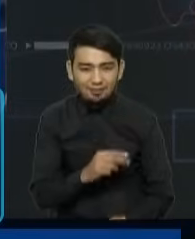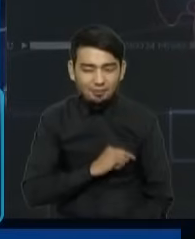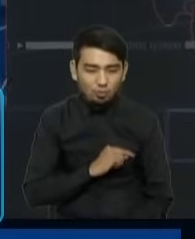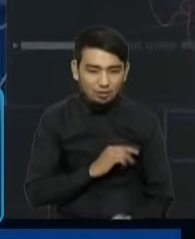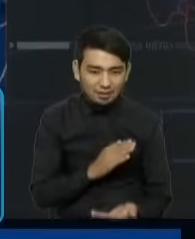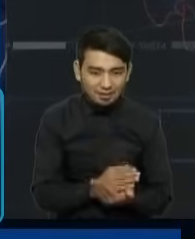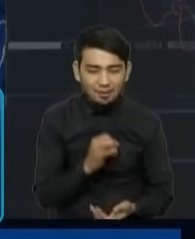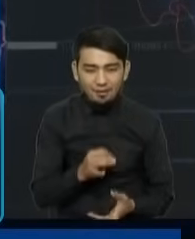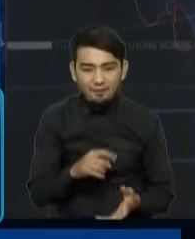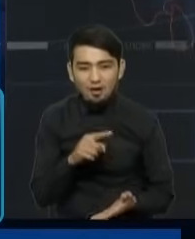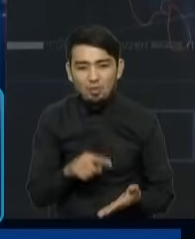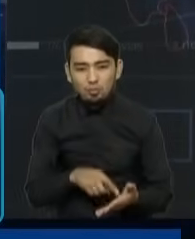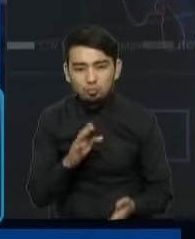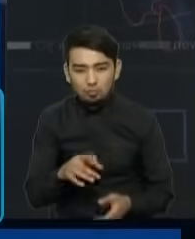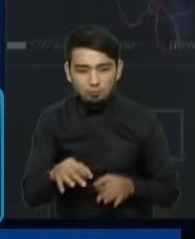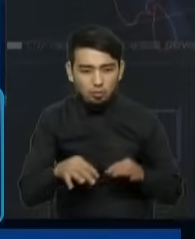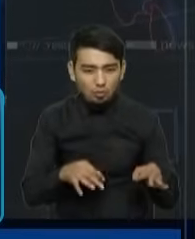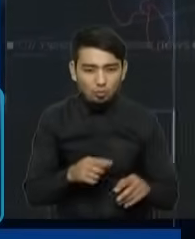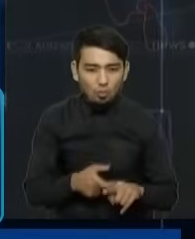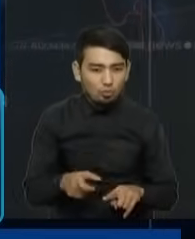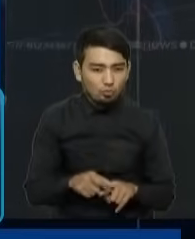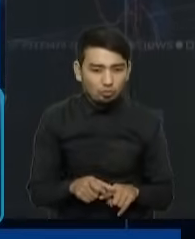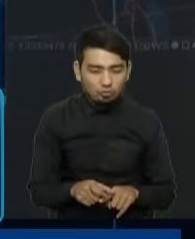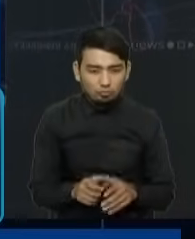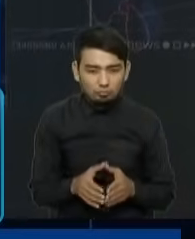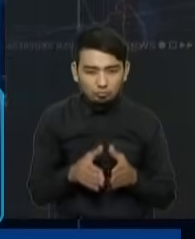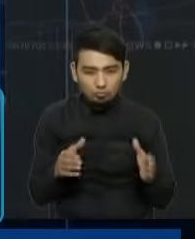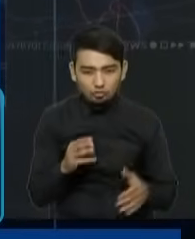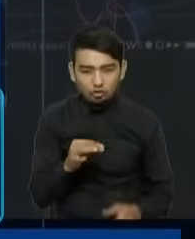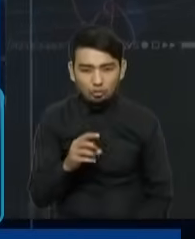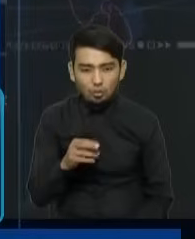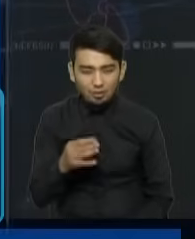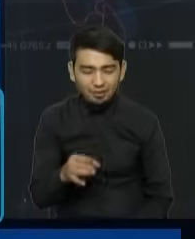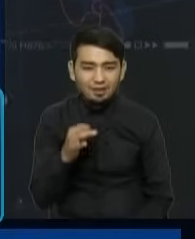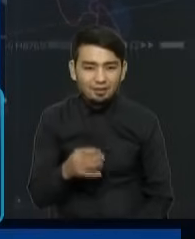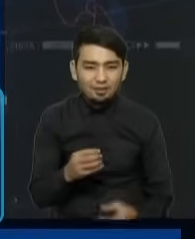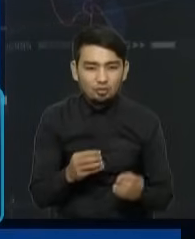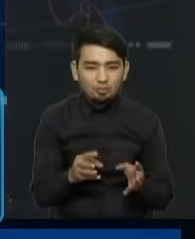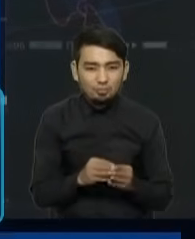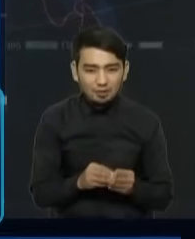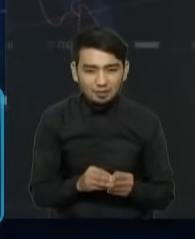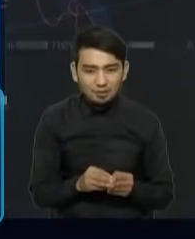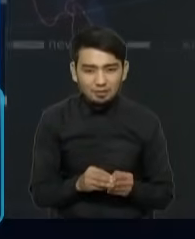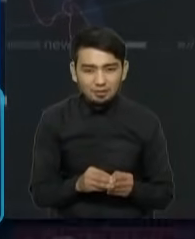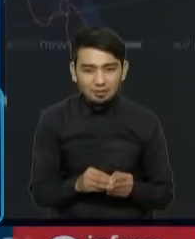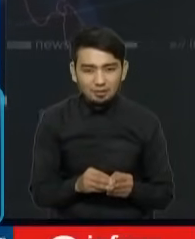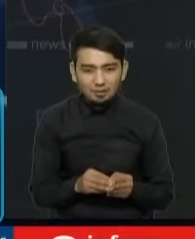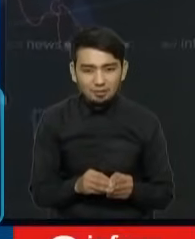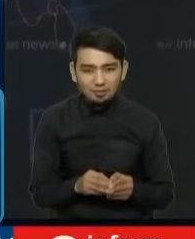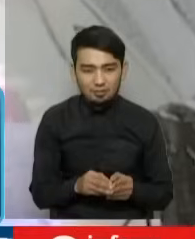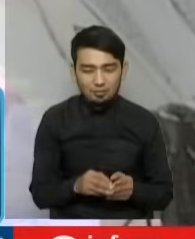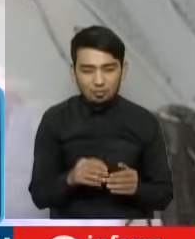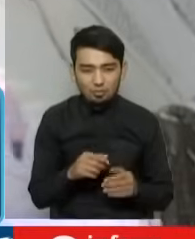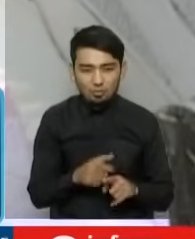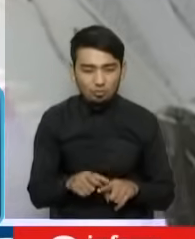работать. Вопросы будут возникать, потому что проект очень широкий. Но вместе с тем, конечно, это очень хороший